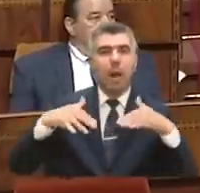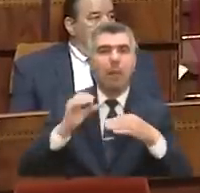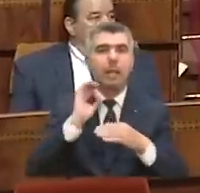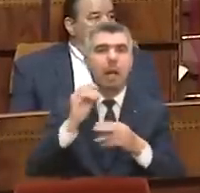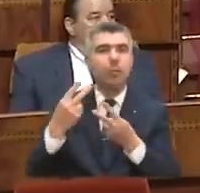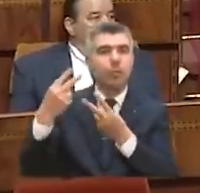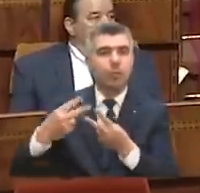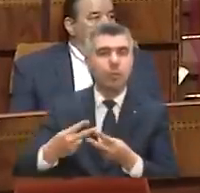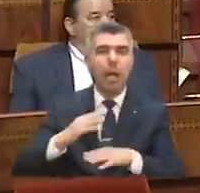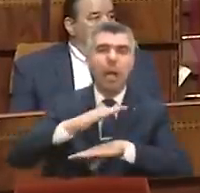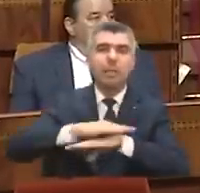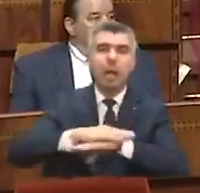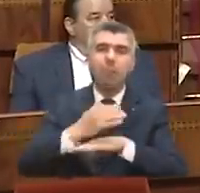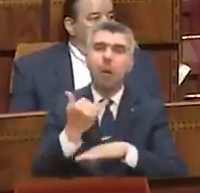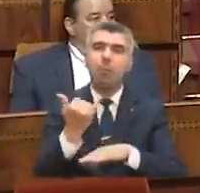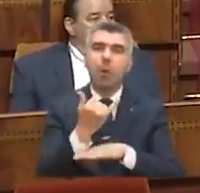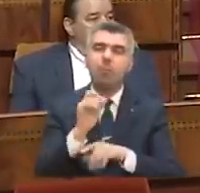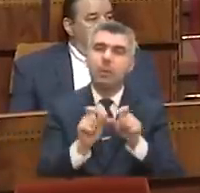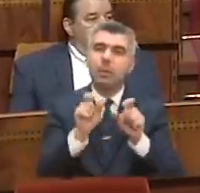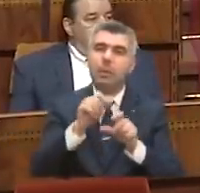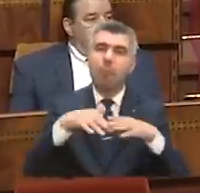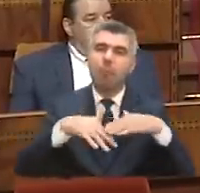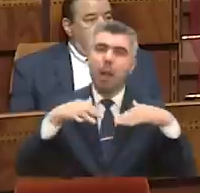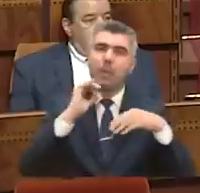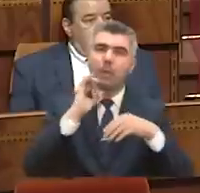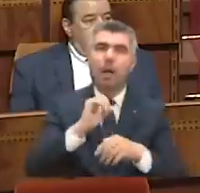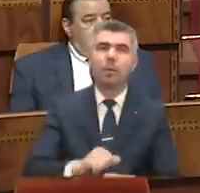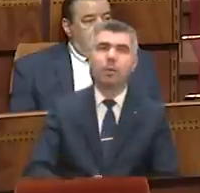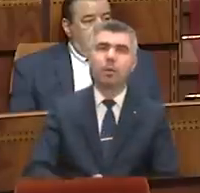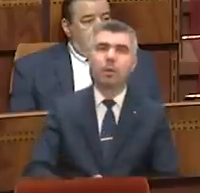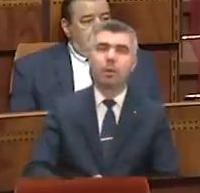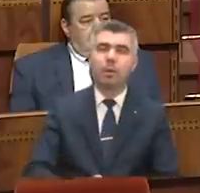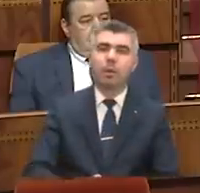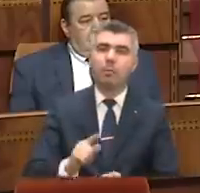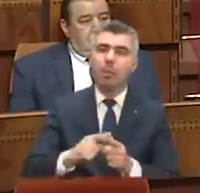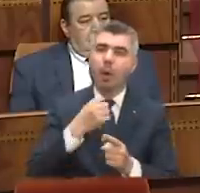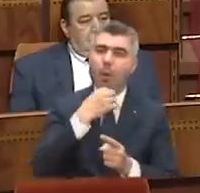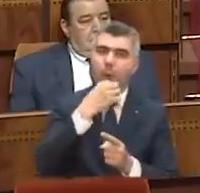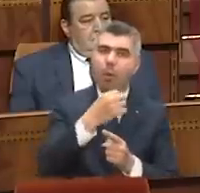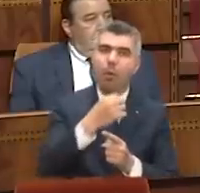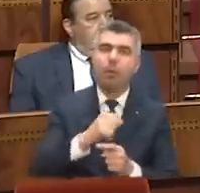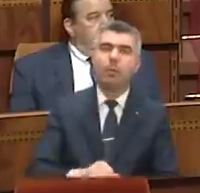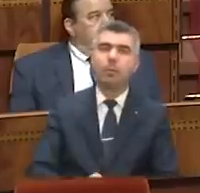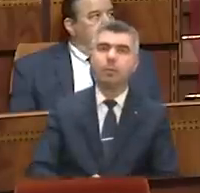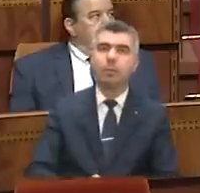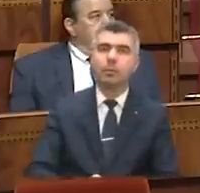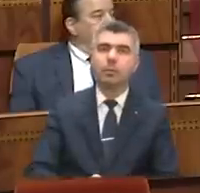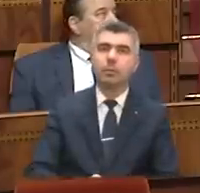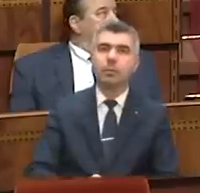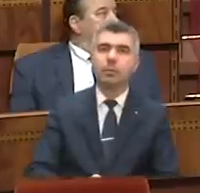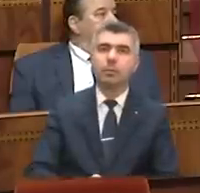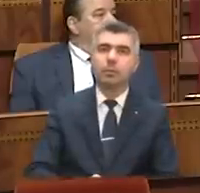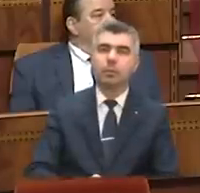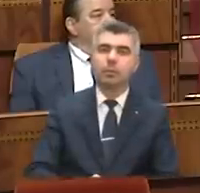شكرا. عليها ان تحترم اصحاب هذه المؤسسه. شكرا. والتوجه اليهم ب